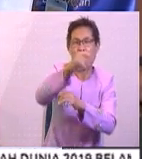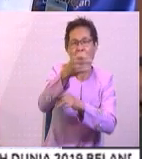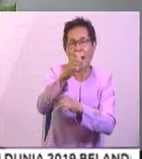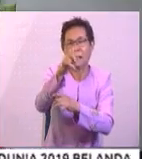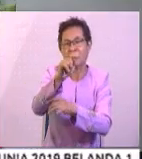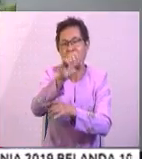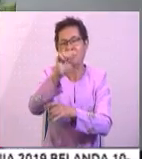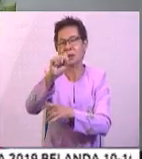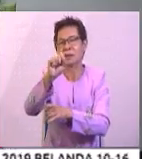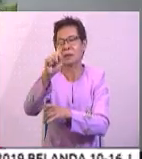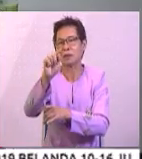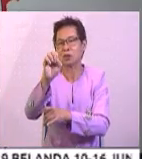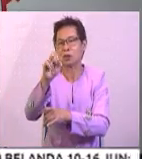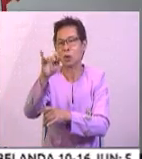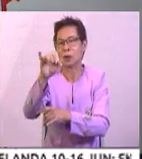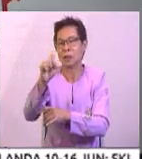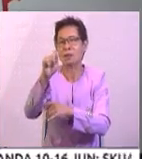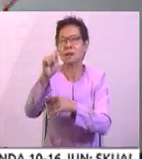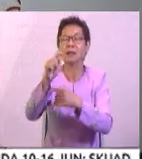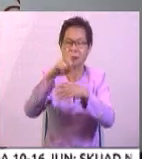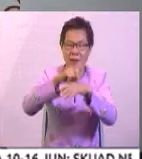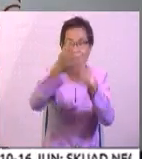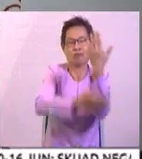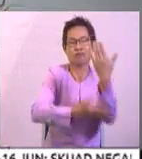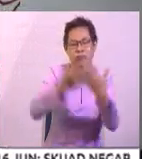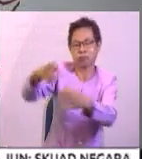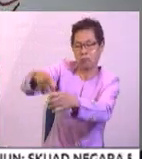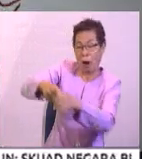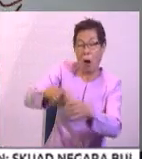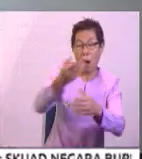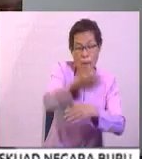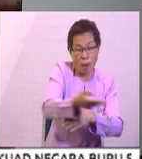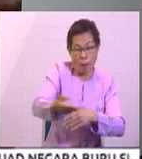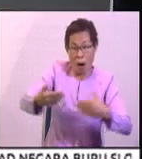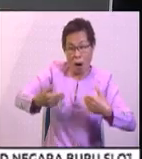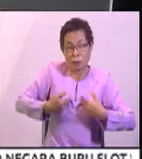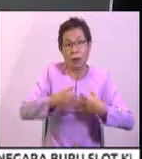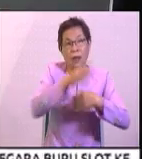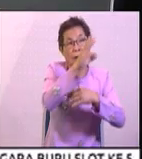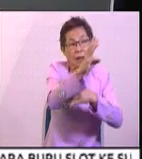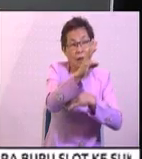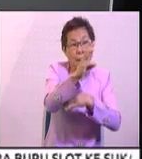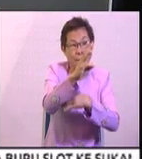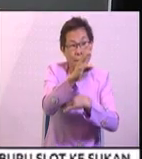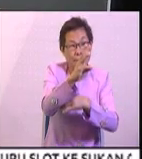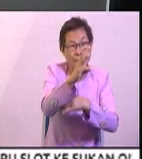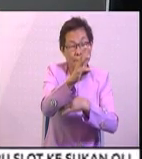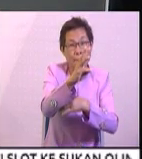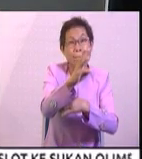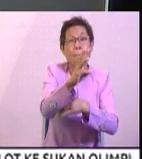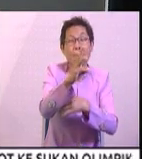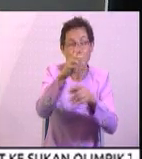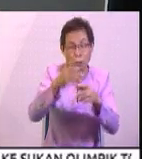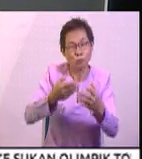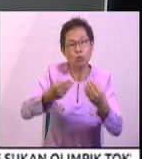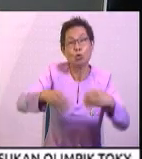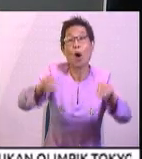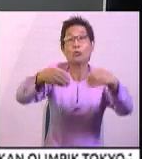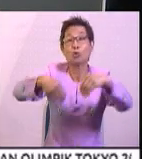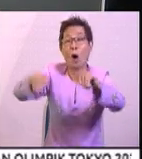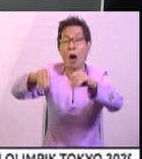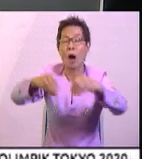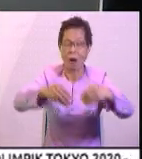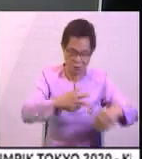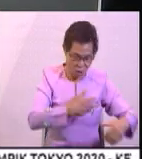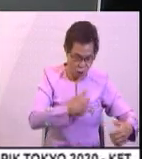stokis di seluruh negara. Kini, produk yang sudah mempunyai 6 perisa ini berjaya menembusi pasaran